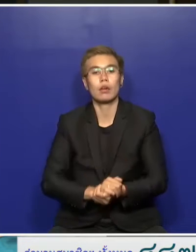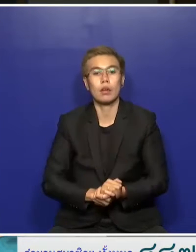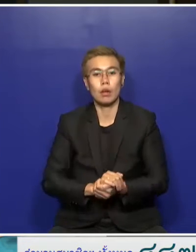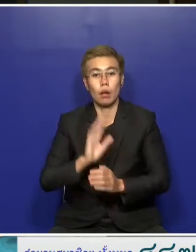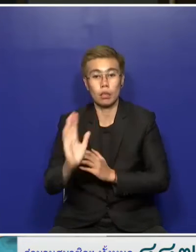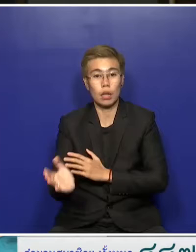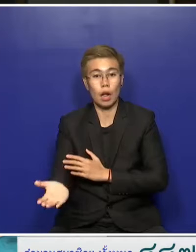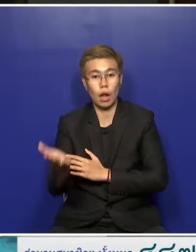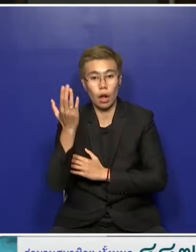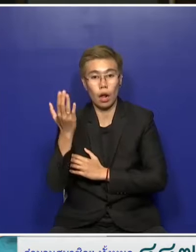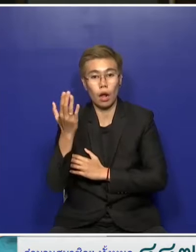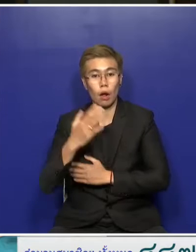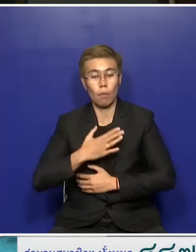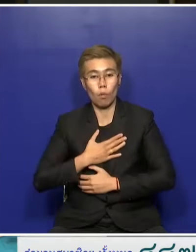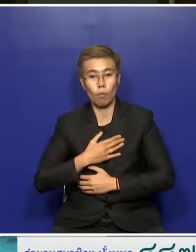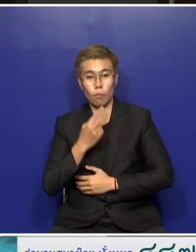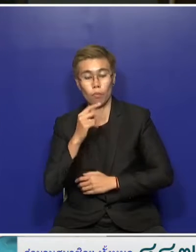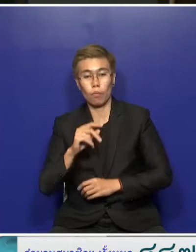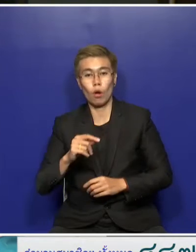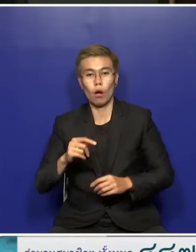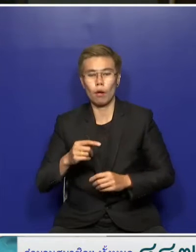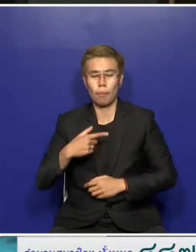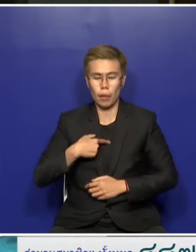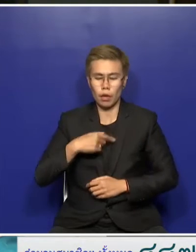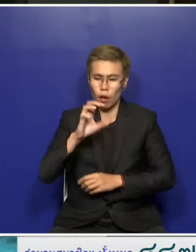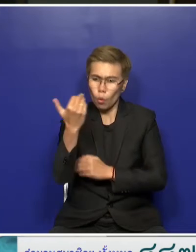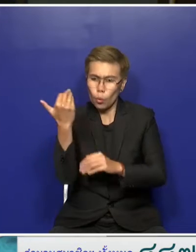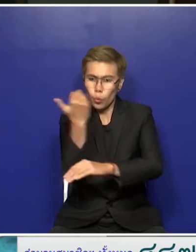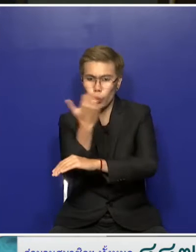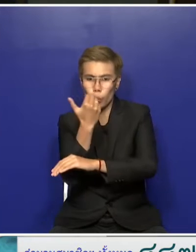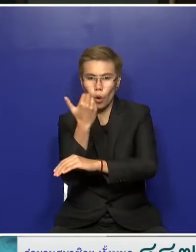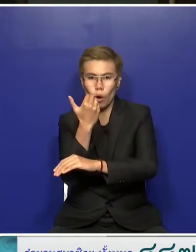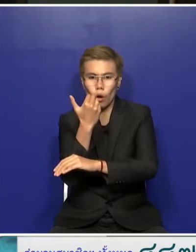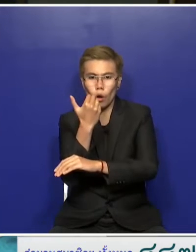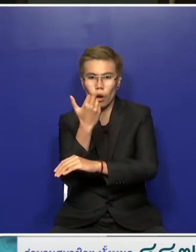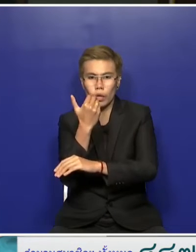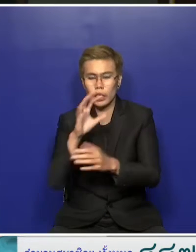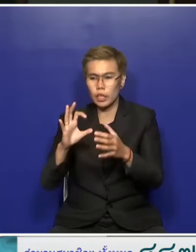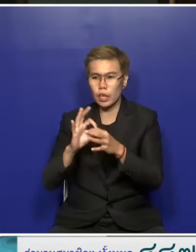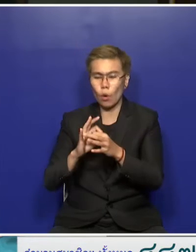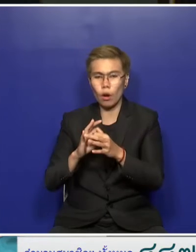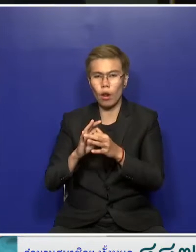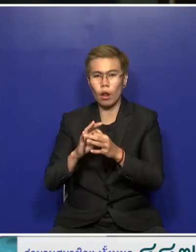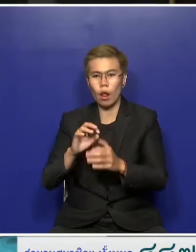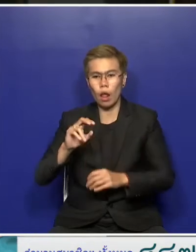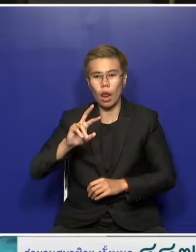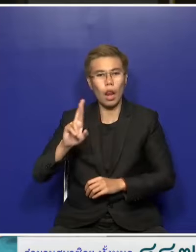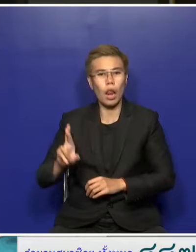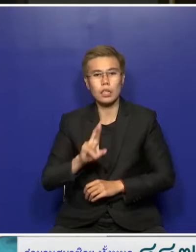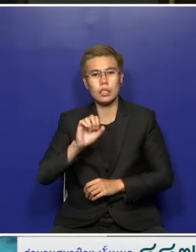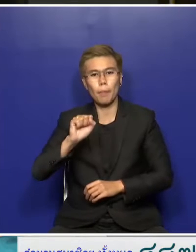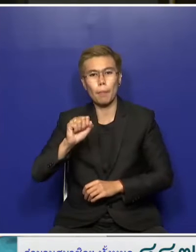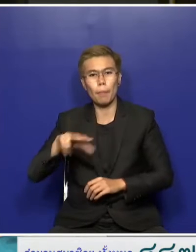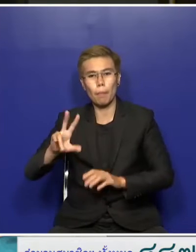เช้าผมไปออกรายการมองลัศภา แลประจายชนทเขาโทรเขามาคอไปออกรการเกี่วกัเรื่องคปภายทสนุใช่วงปีใหม่ซึ่ง